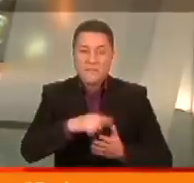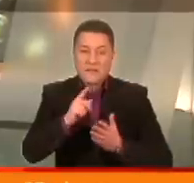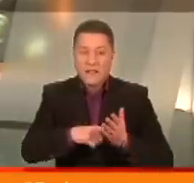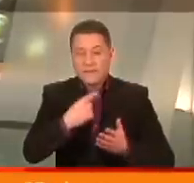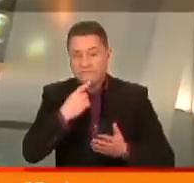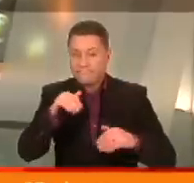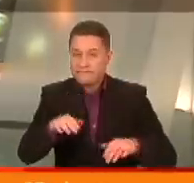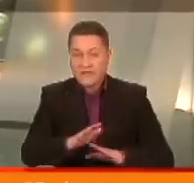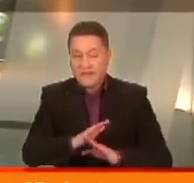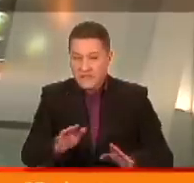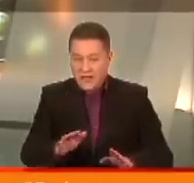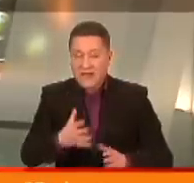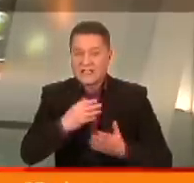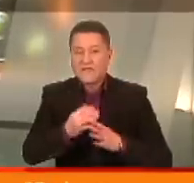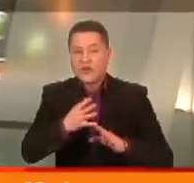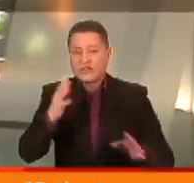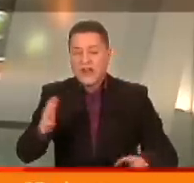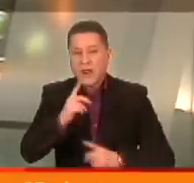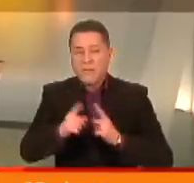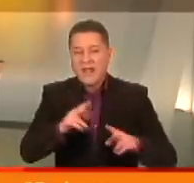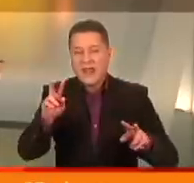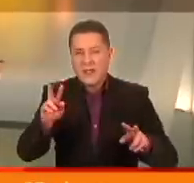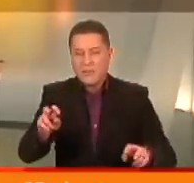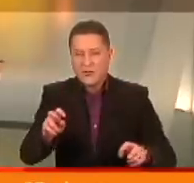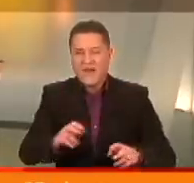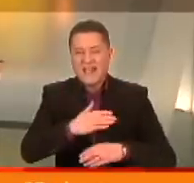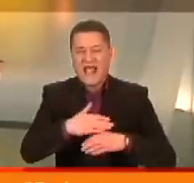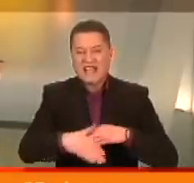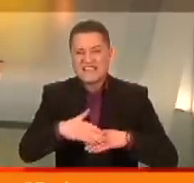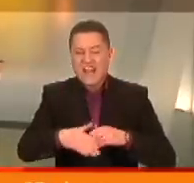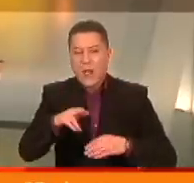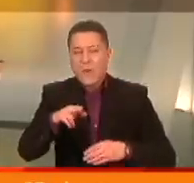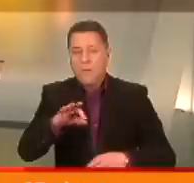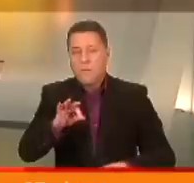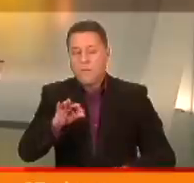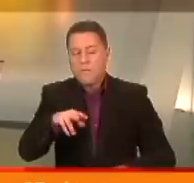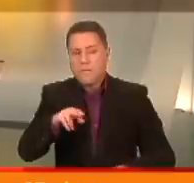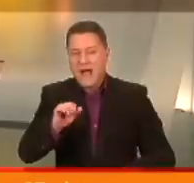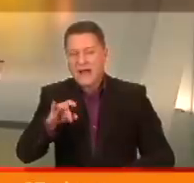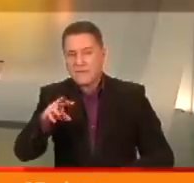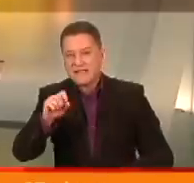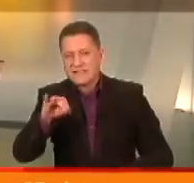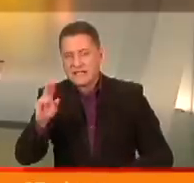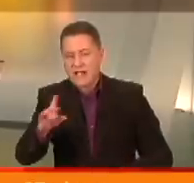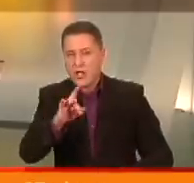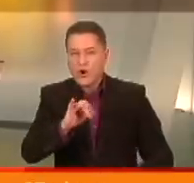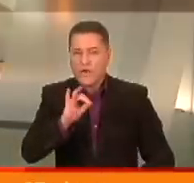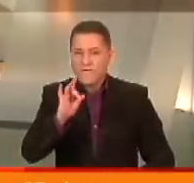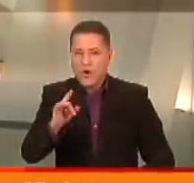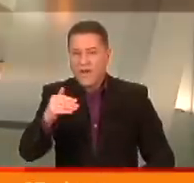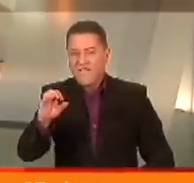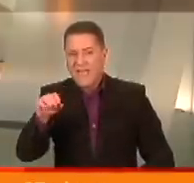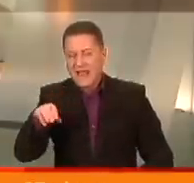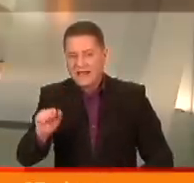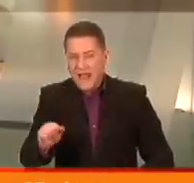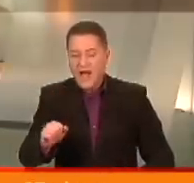часом свої черги на перейменування чекають українські виробники сирів «Пармезан», «Рокфор» та «Фета». Вже 1 січня 2023